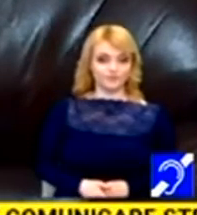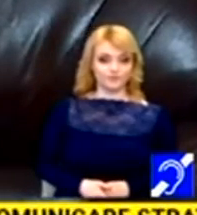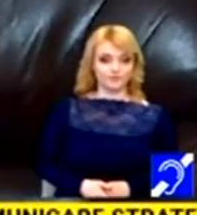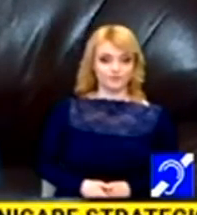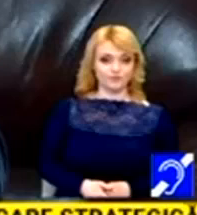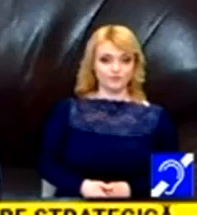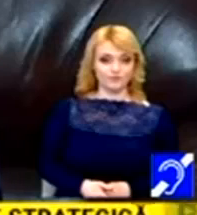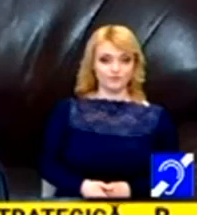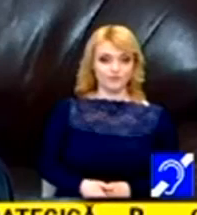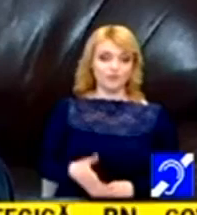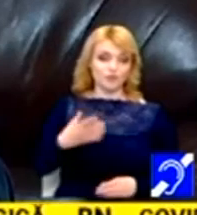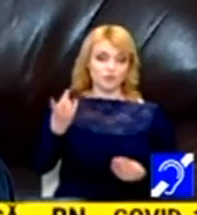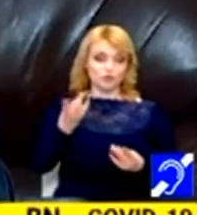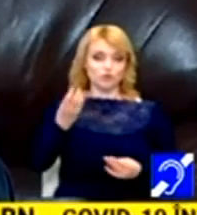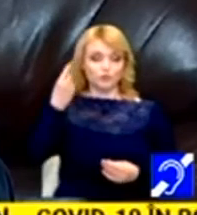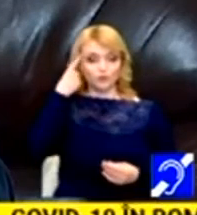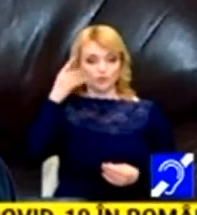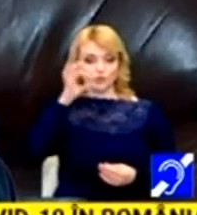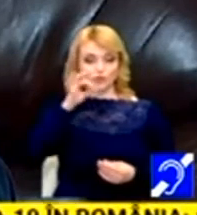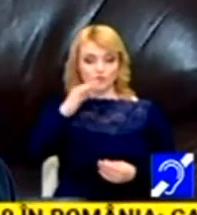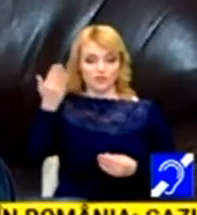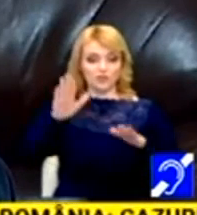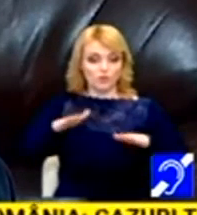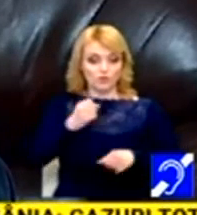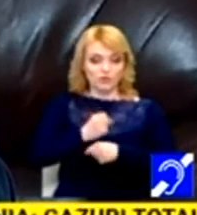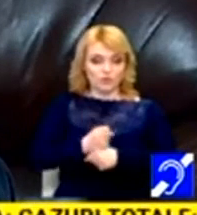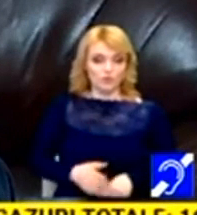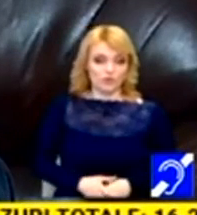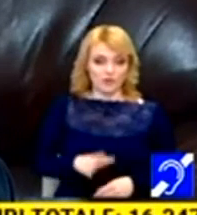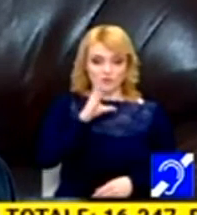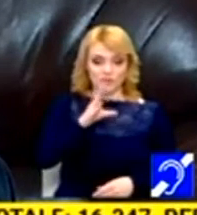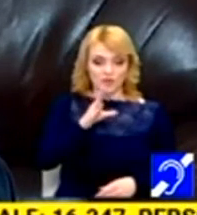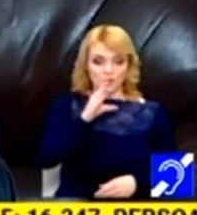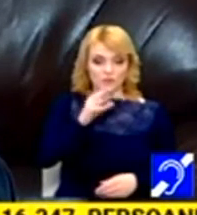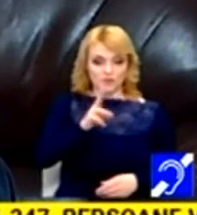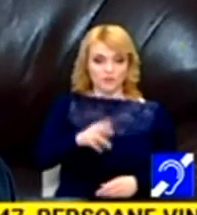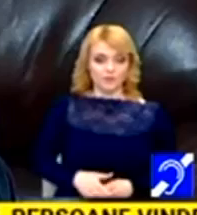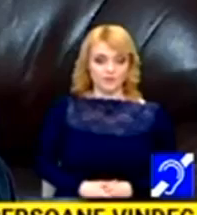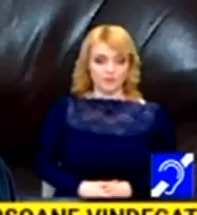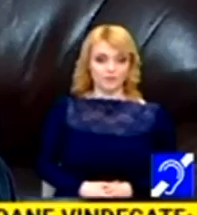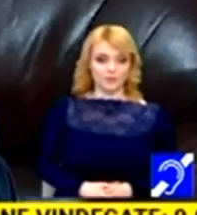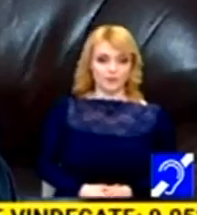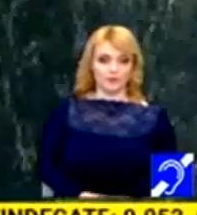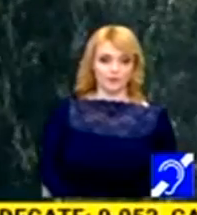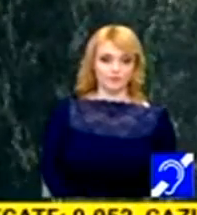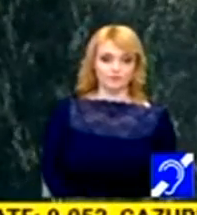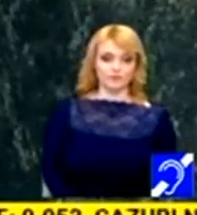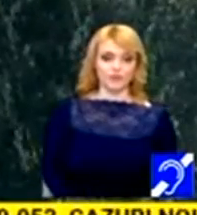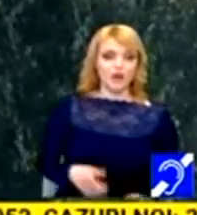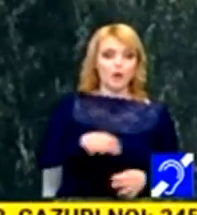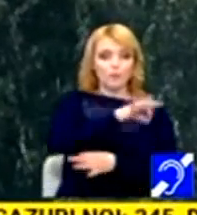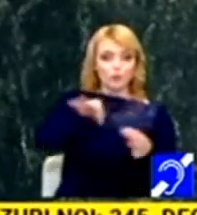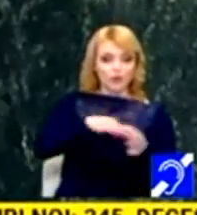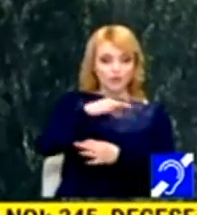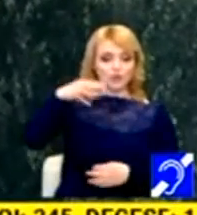sunt locuri de muncă și respectiv familii care se întrețin. În niciun caz ei nu trebuie să creadă că mâine cineva va pune bâta pe ei. Proiectul